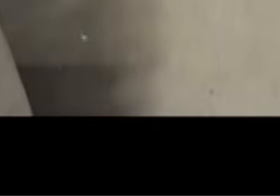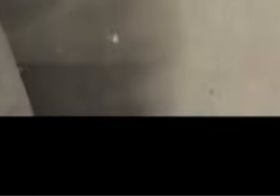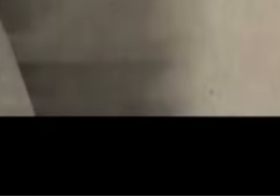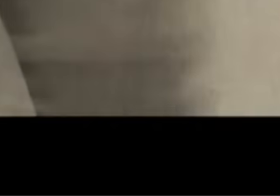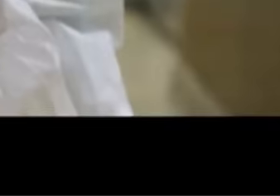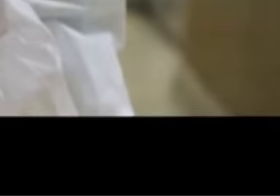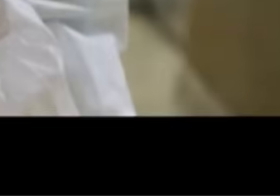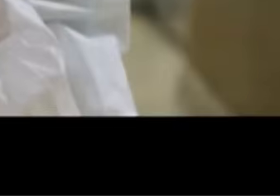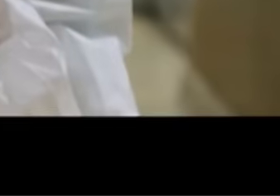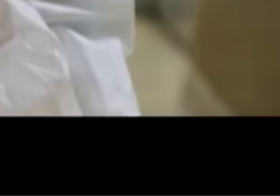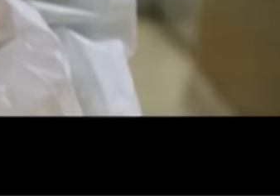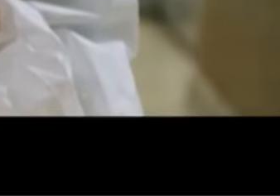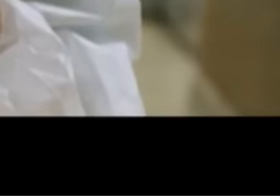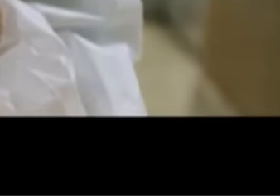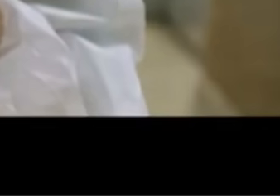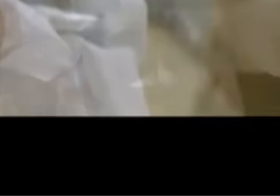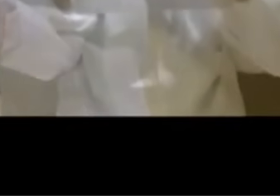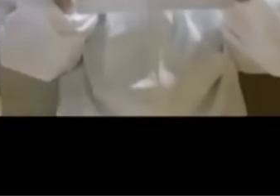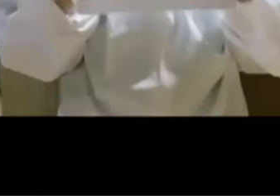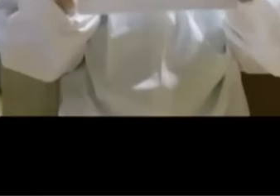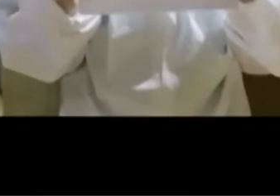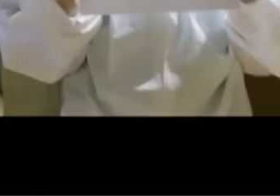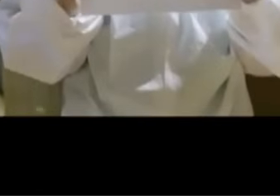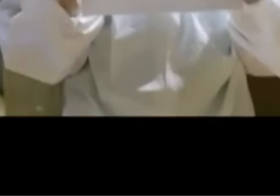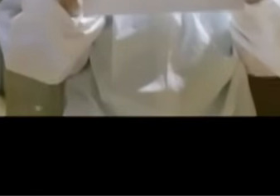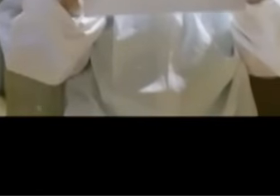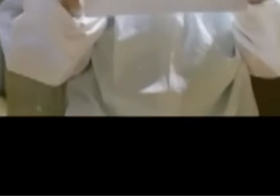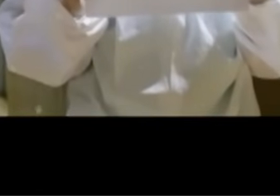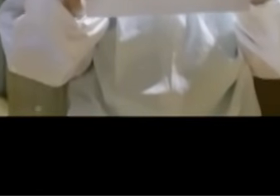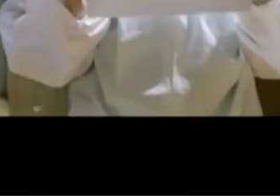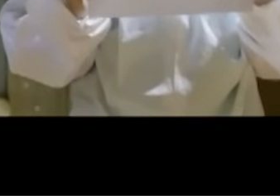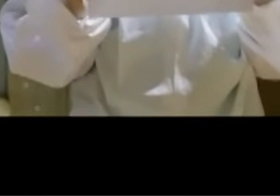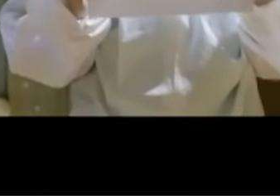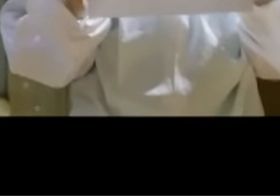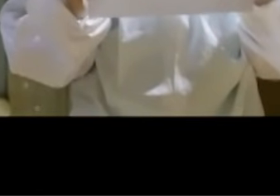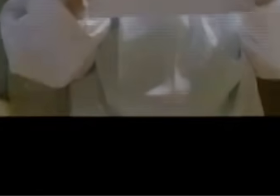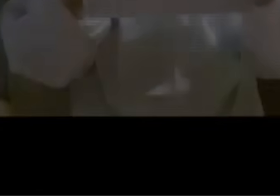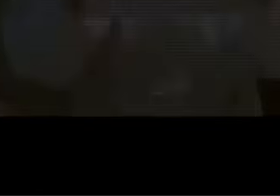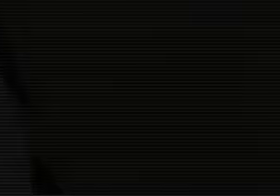Sungguh elok jika kalian peduli atas nama kemanusiaan.